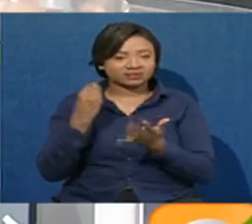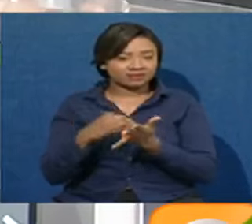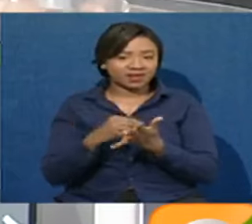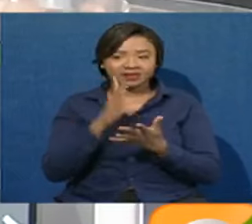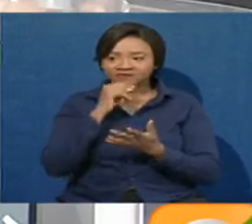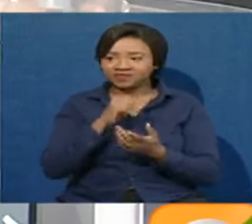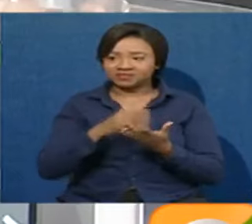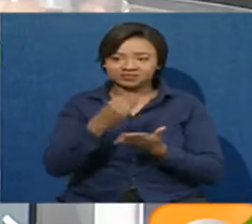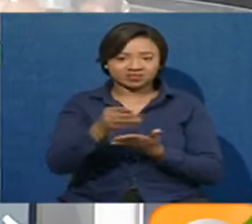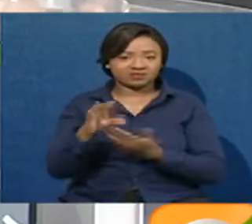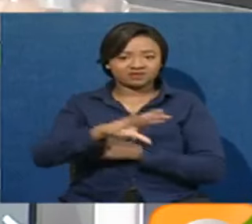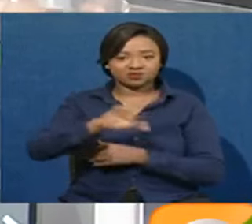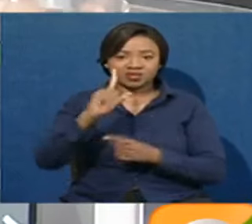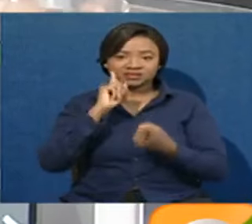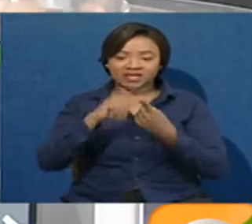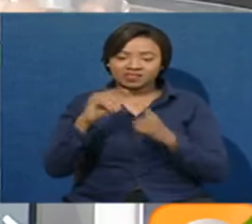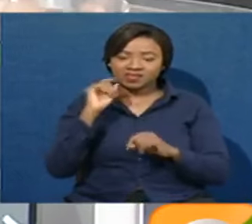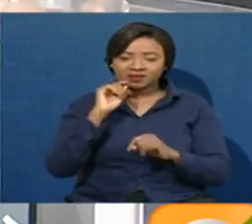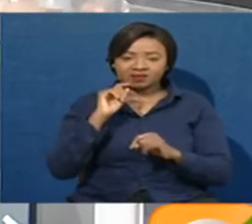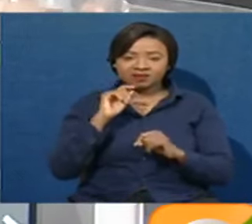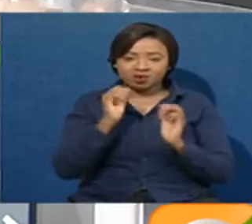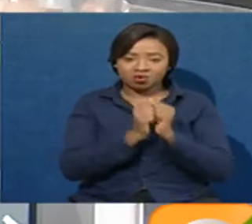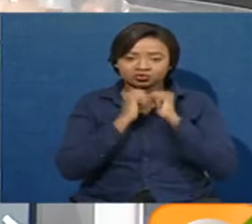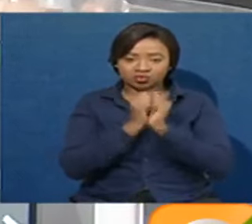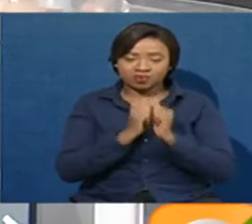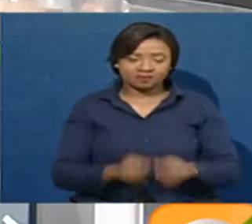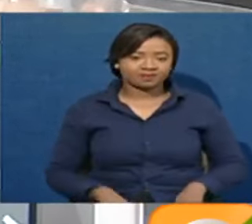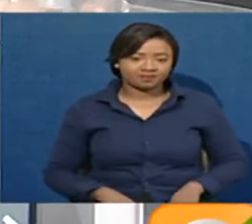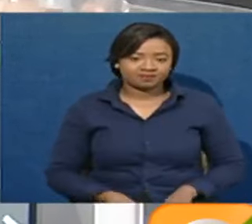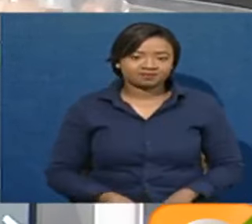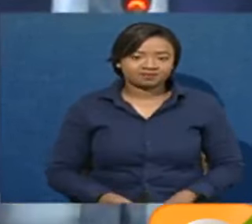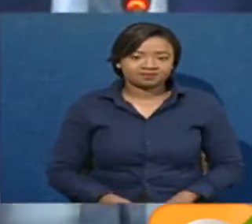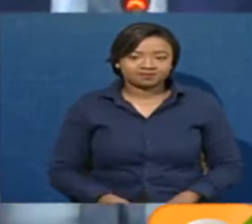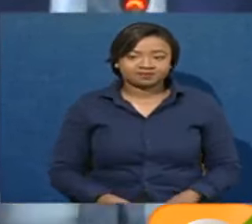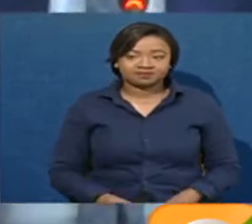hadi mwezi Oktoba. Stephen Leto ana maelezo zaidi.